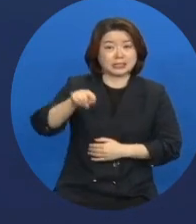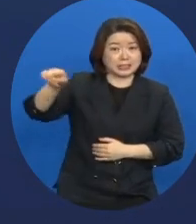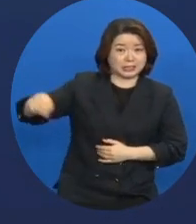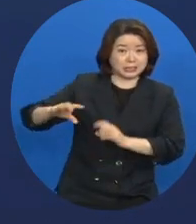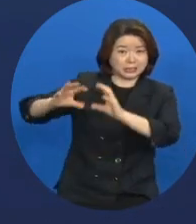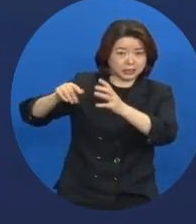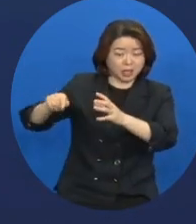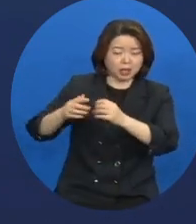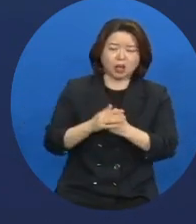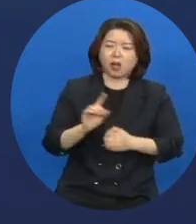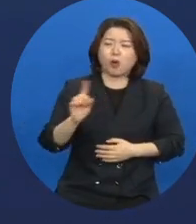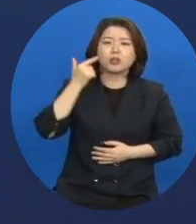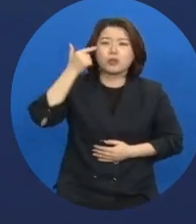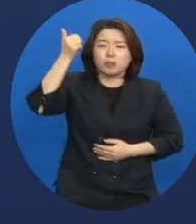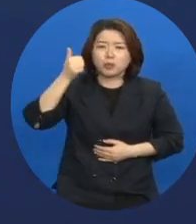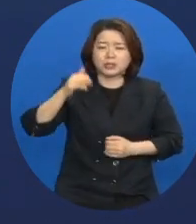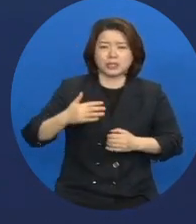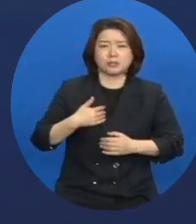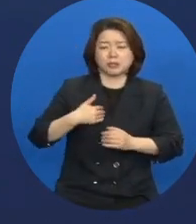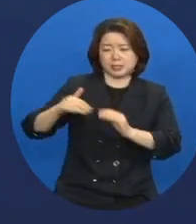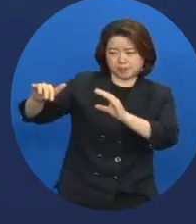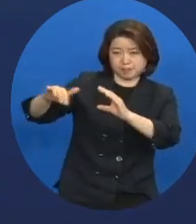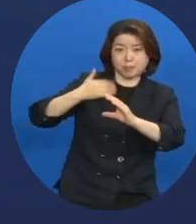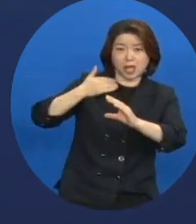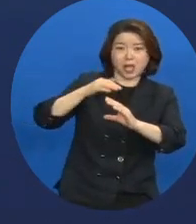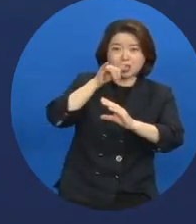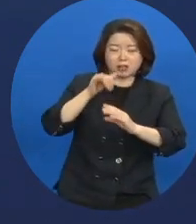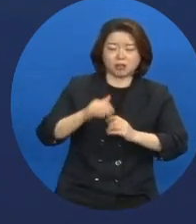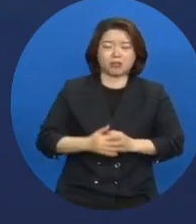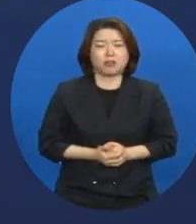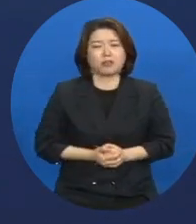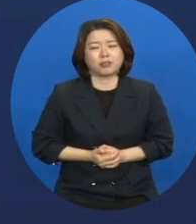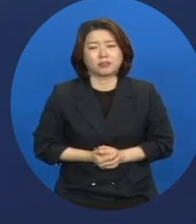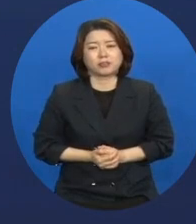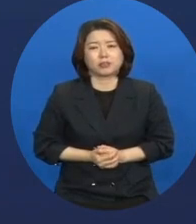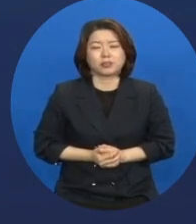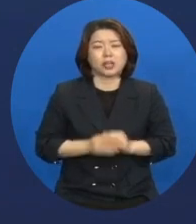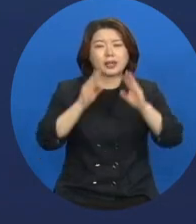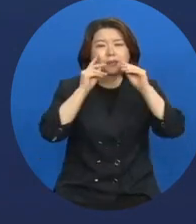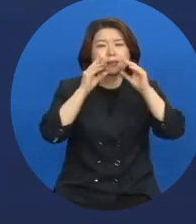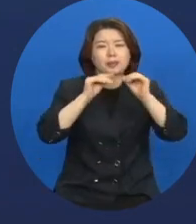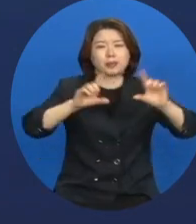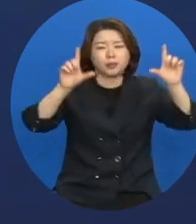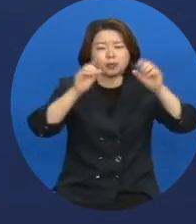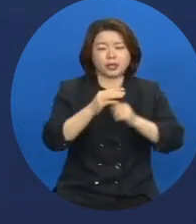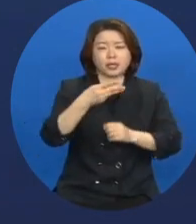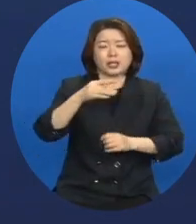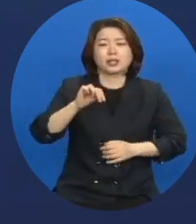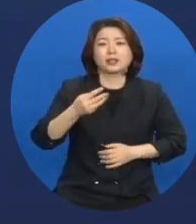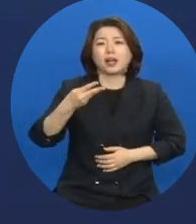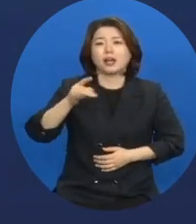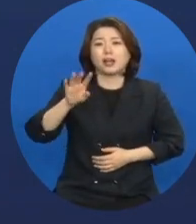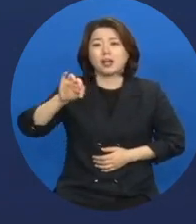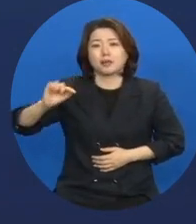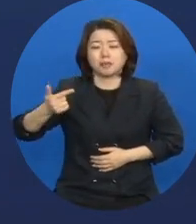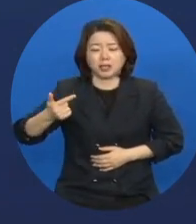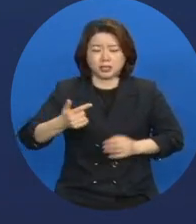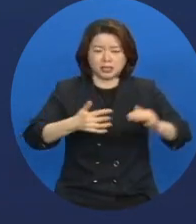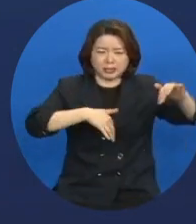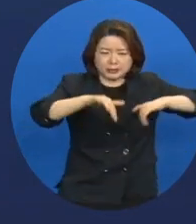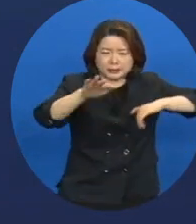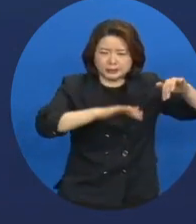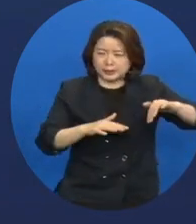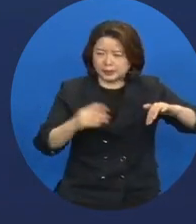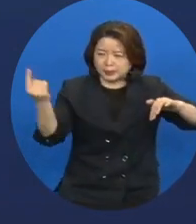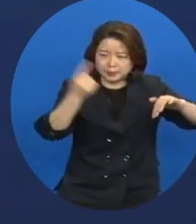아프가니스탄에 어느 목사님이 보낸 메일입니다. 토요일 탈레반이 이미 카불 거리를 걷고 있다는